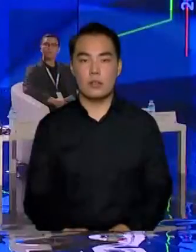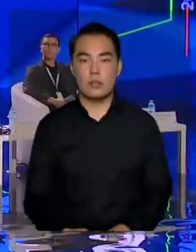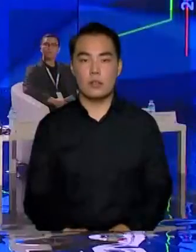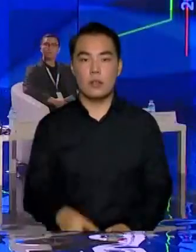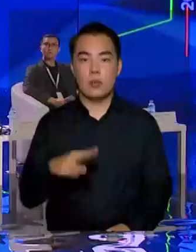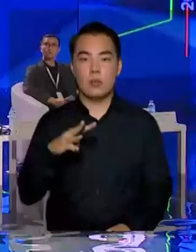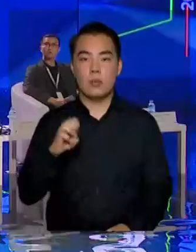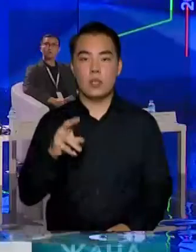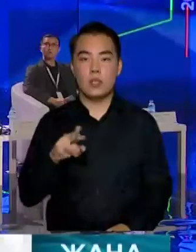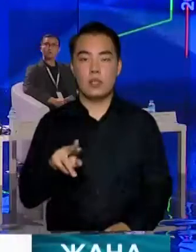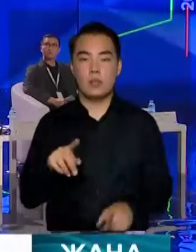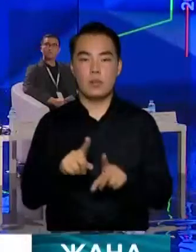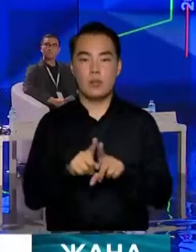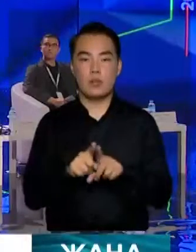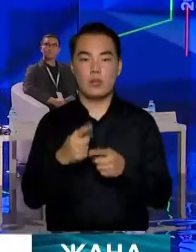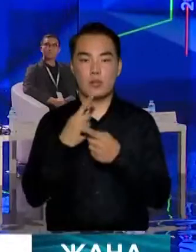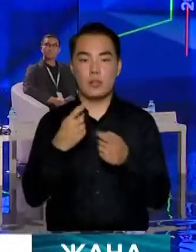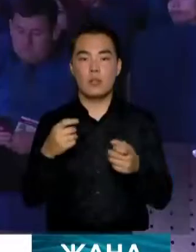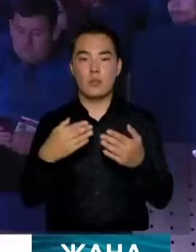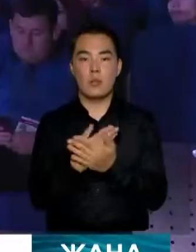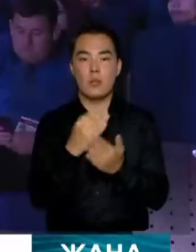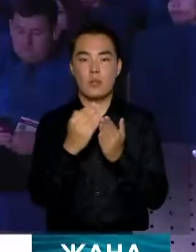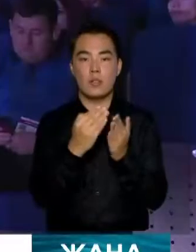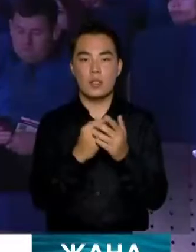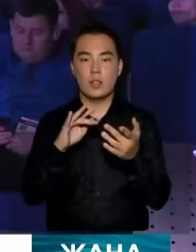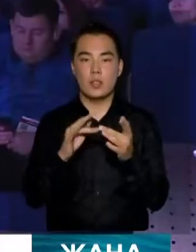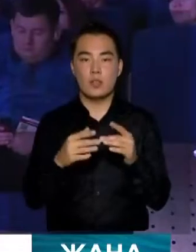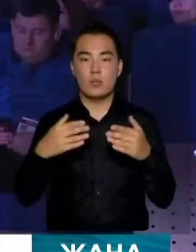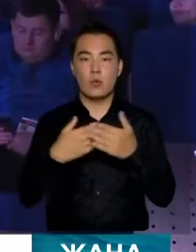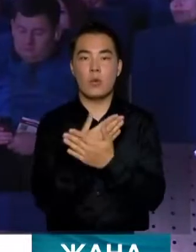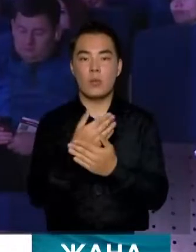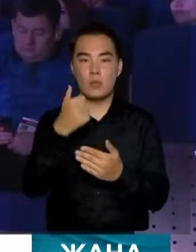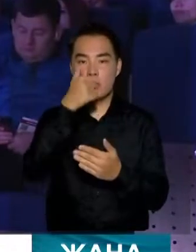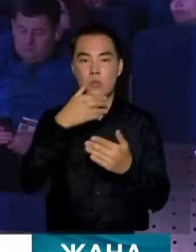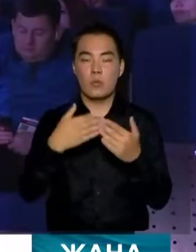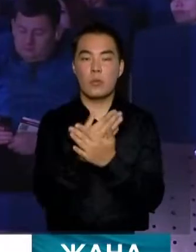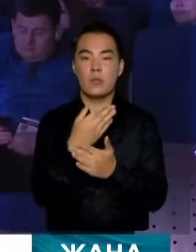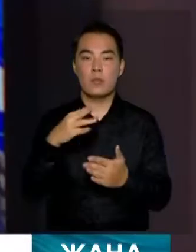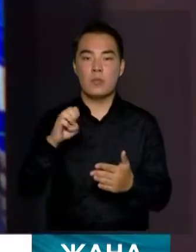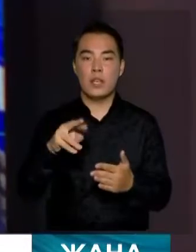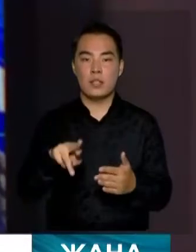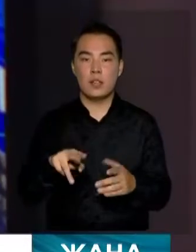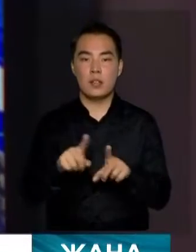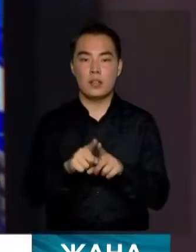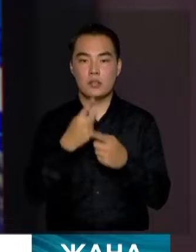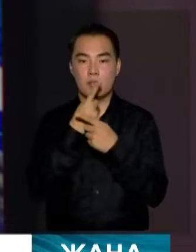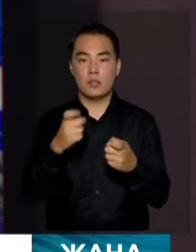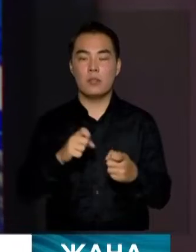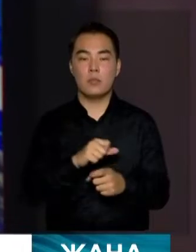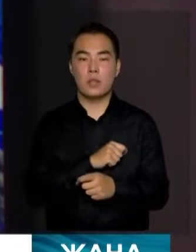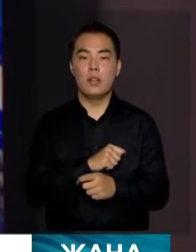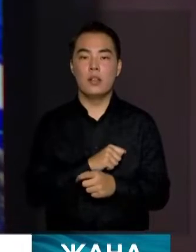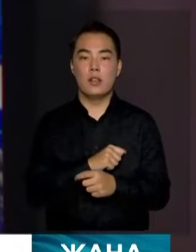Медиа саласының майталмандары жиналған биылғы форумның тақырыбы «Жаңа дәуір, жаңа медиа». Айтпаса да түсінікті, қазір әлеуметтік желінің